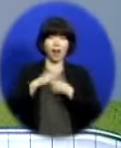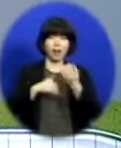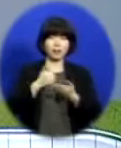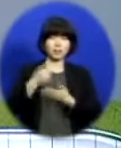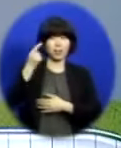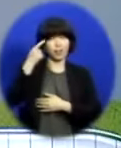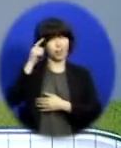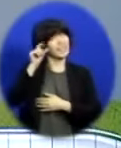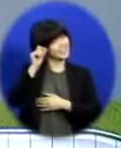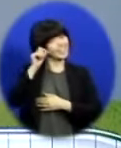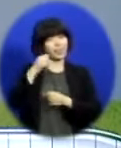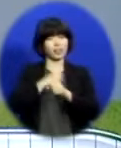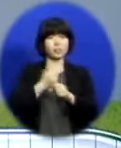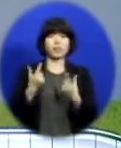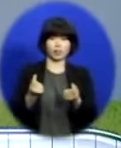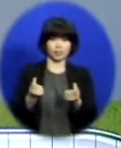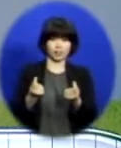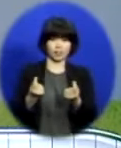거